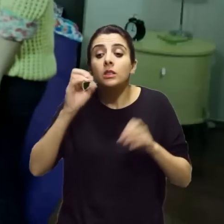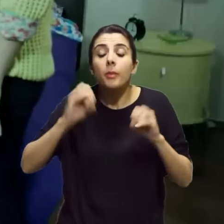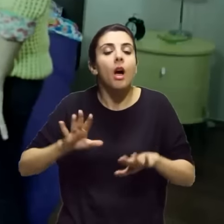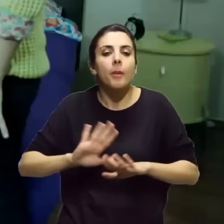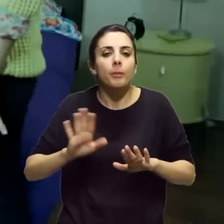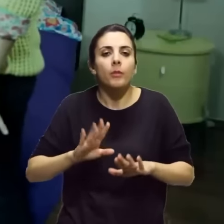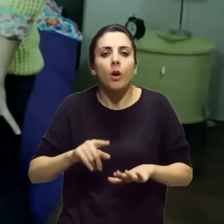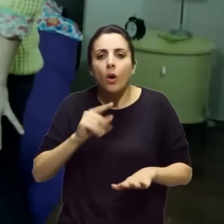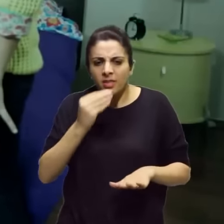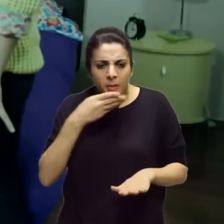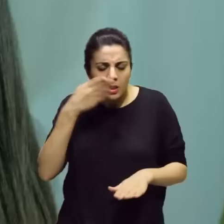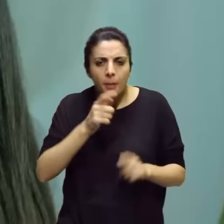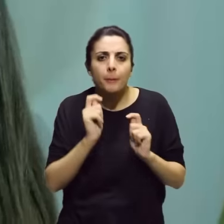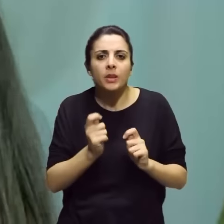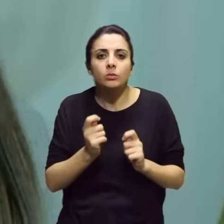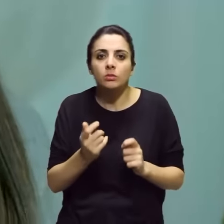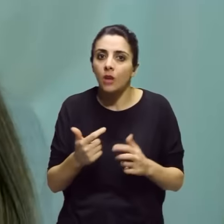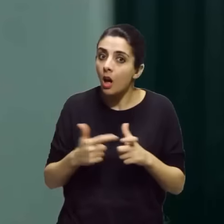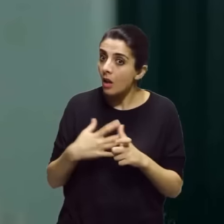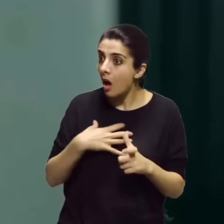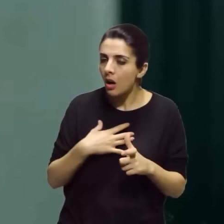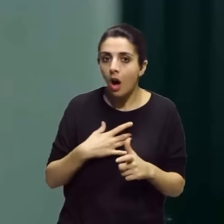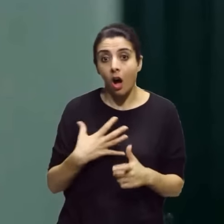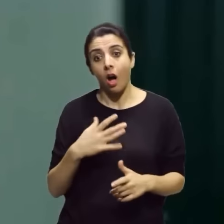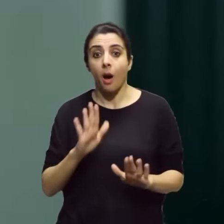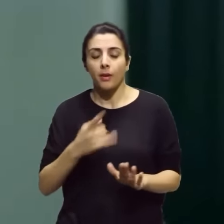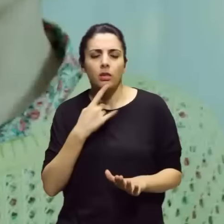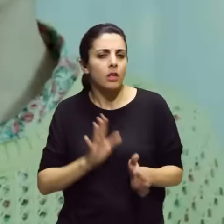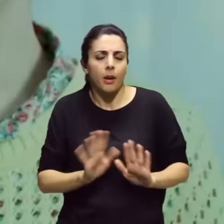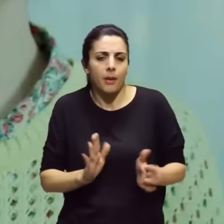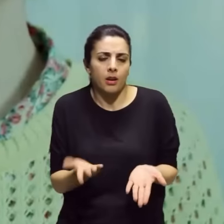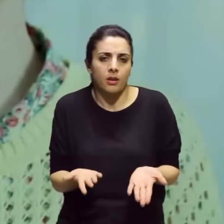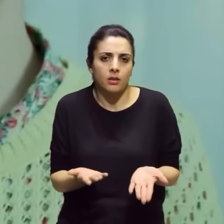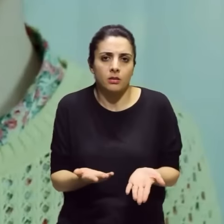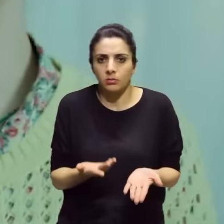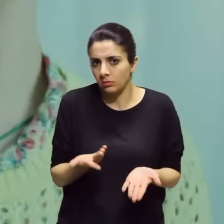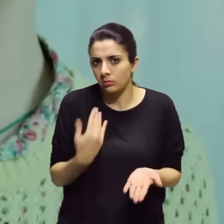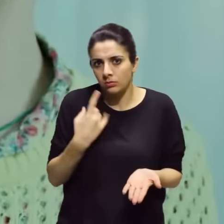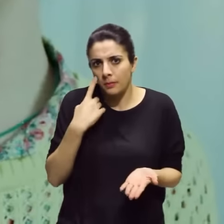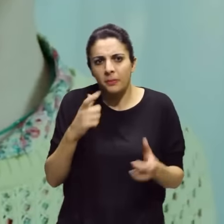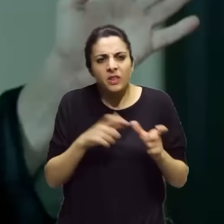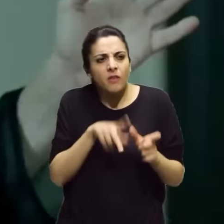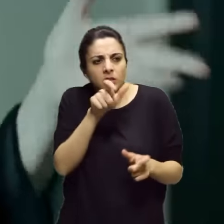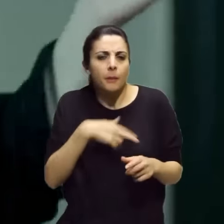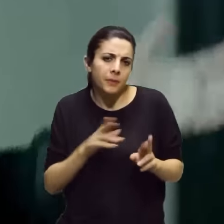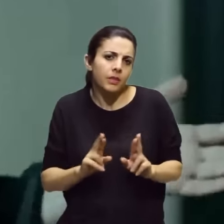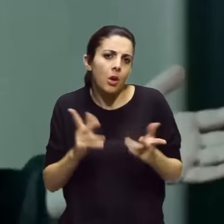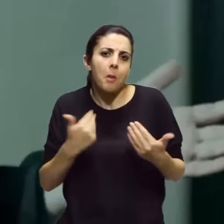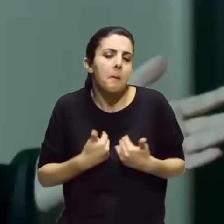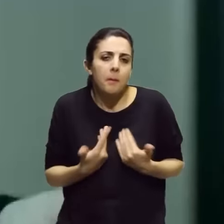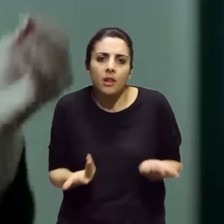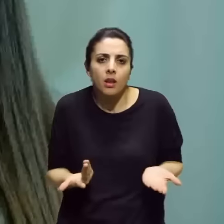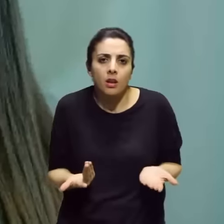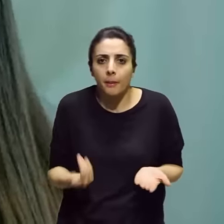Vazgeçmeyeceksin. O yemeğe de gideceksin. Ama Eda'la. Aması maması yok. Bir kere ben bu sevinci tanımam bilmem. Bana ne